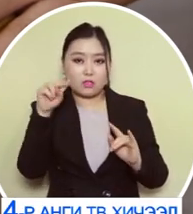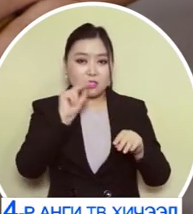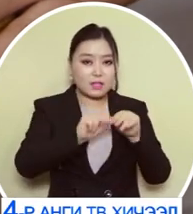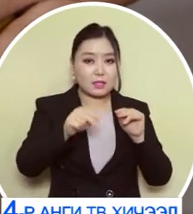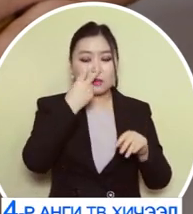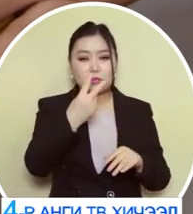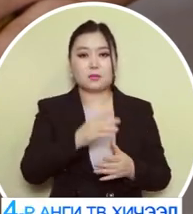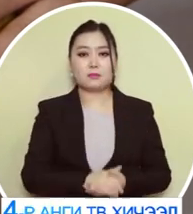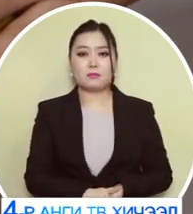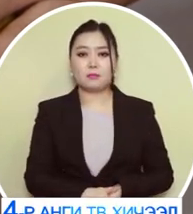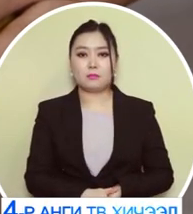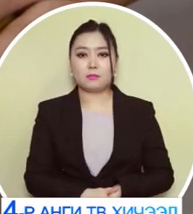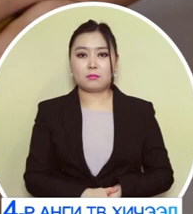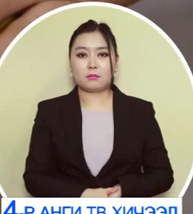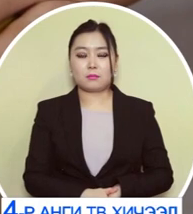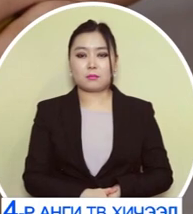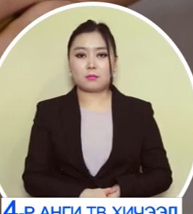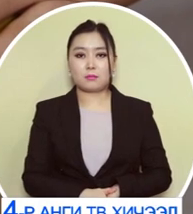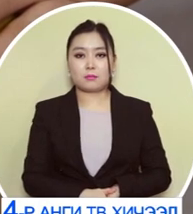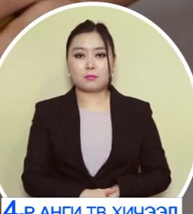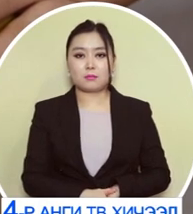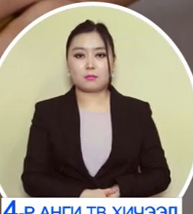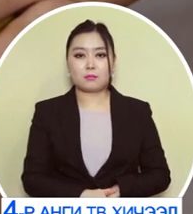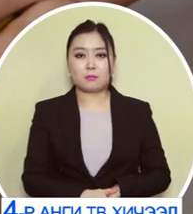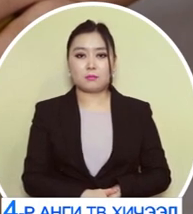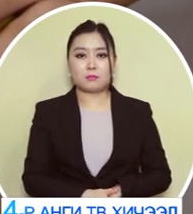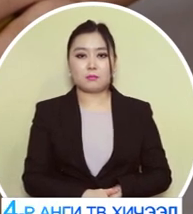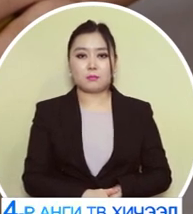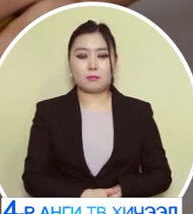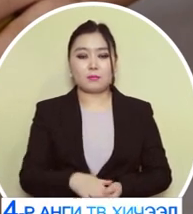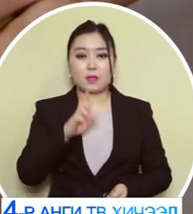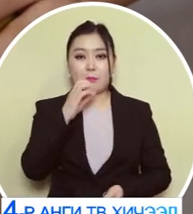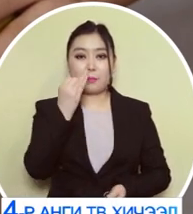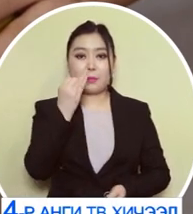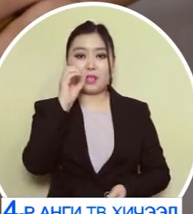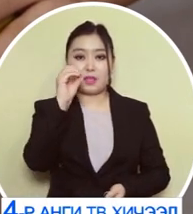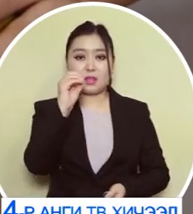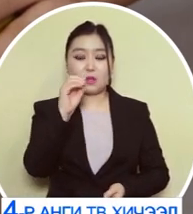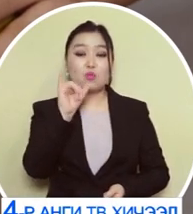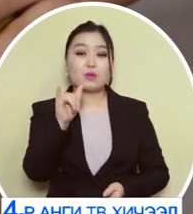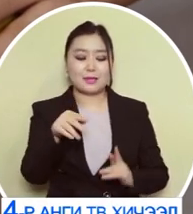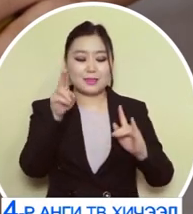Орындық дене, орындықтың беті, материалы ағаш, болжам.